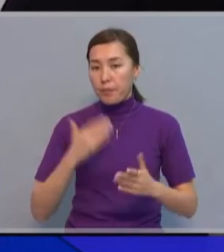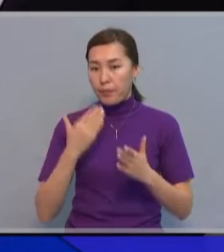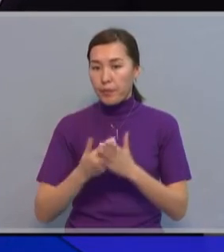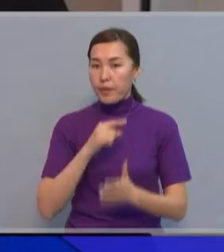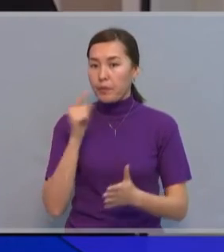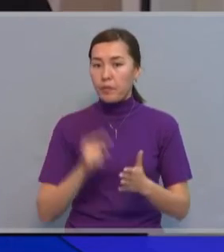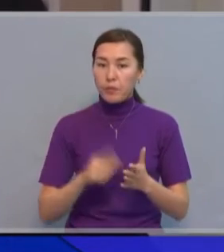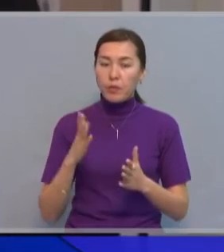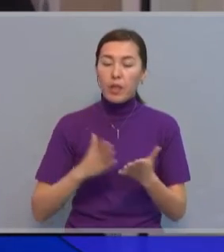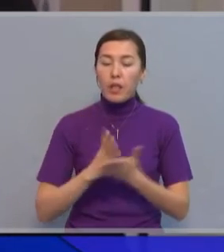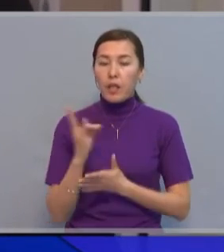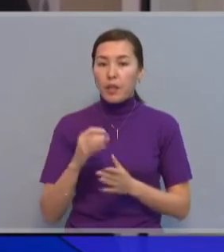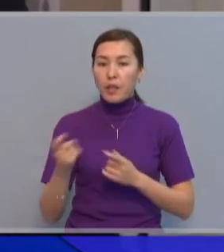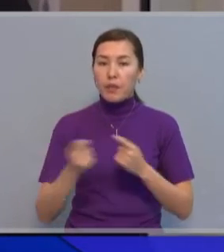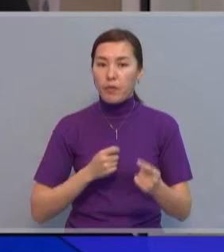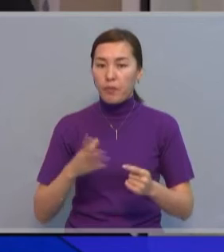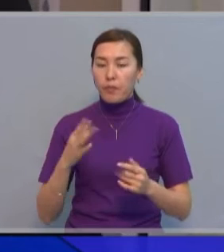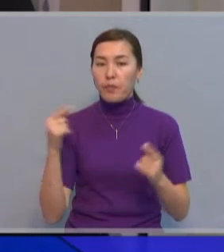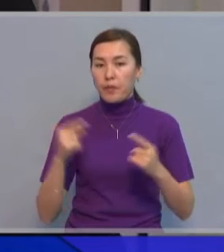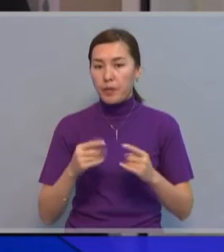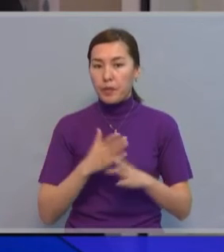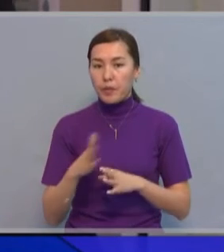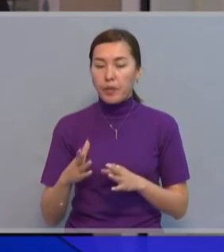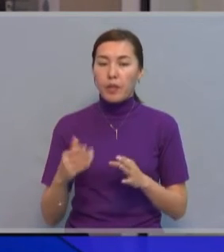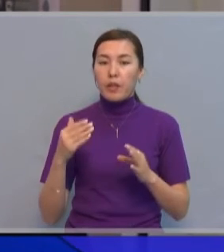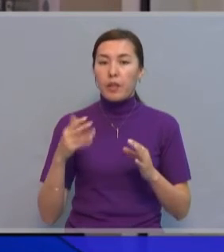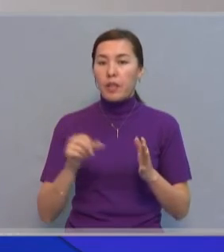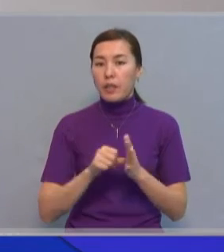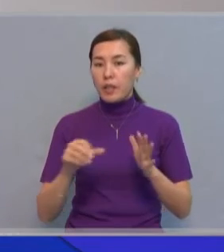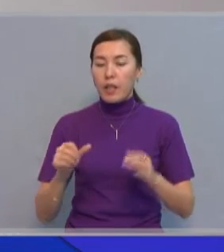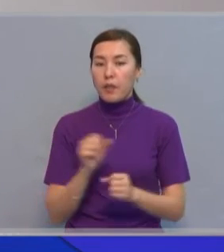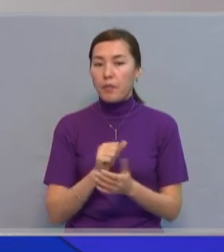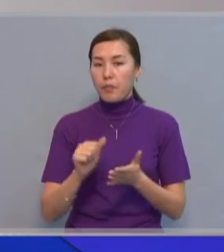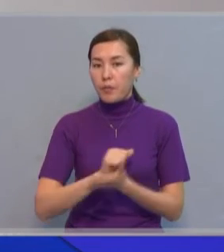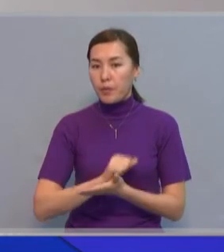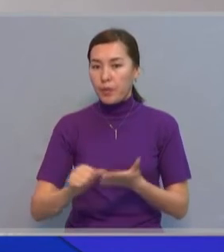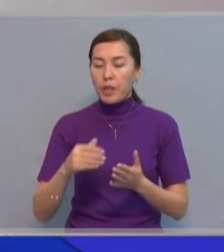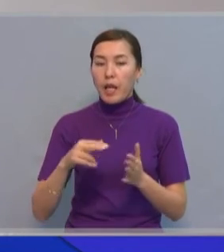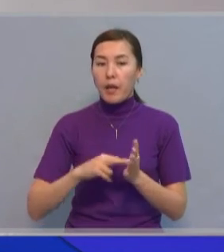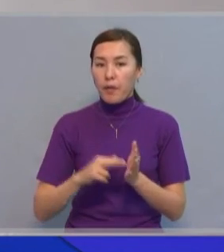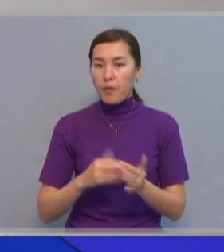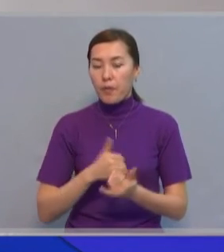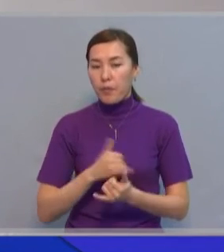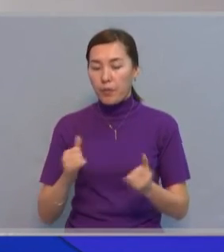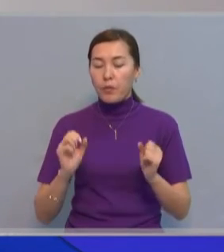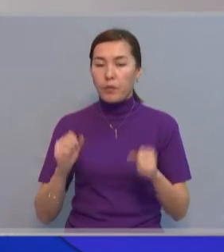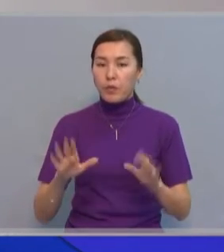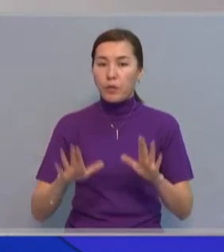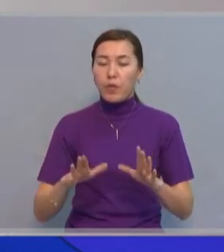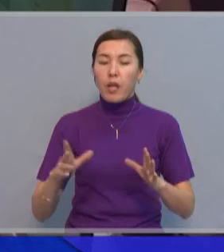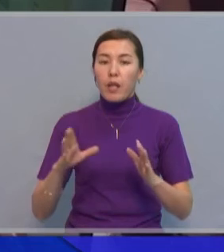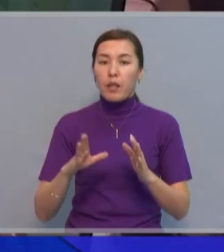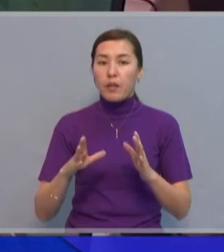обращения и вопросы будут направлены в акимат и соответствующие отделы посредством электронного документооборота. Проект «Сервисный акимат» позволяет не